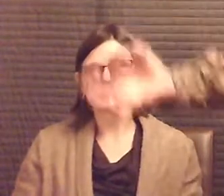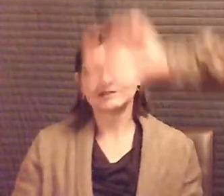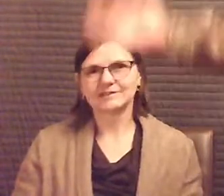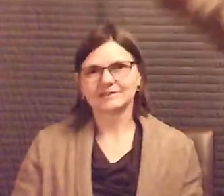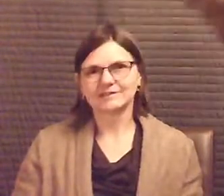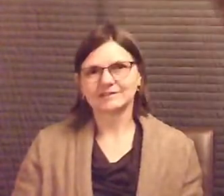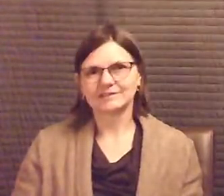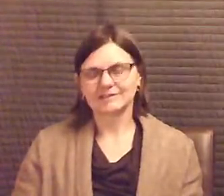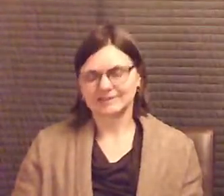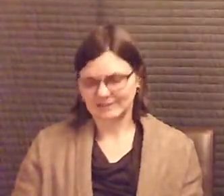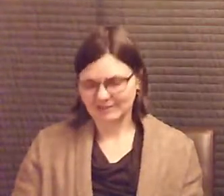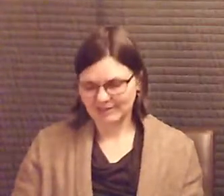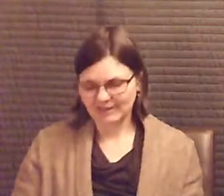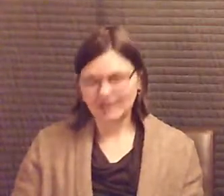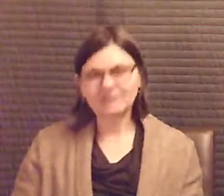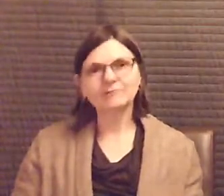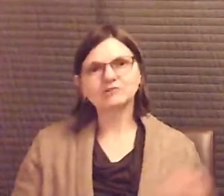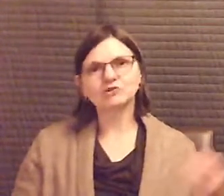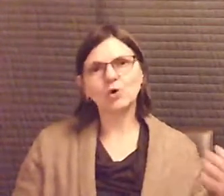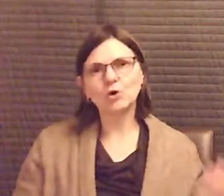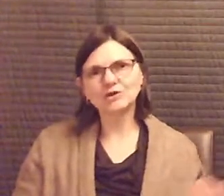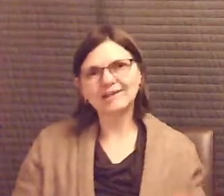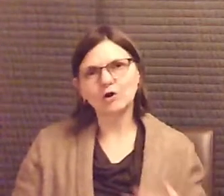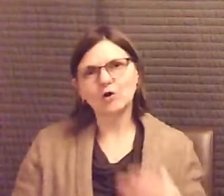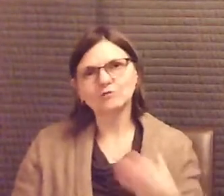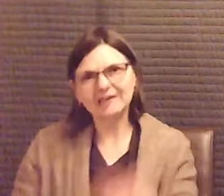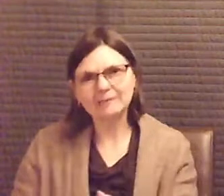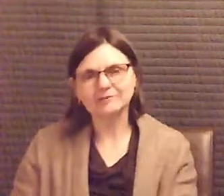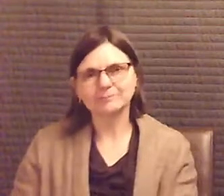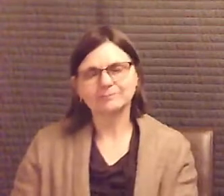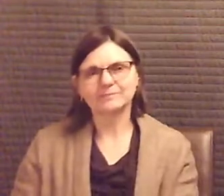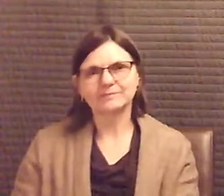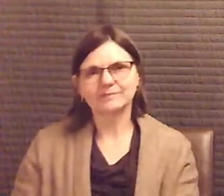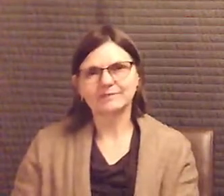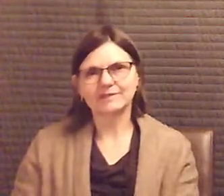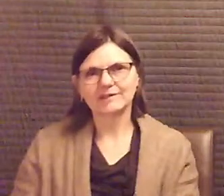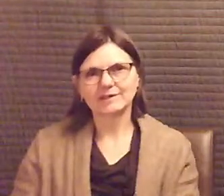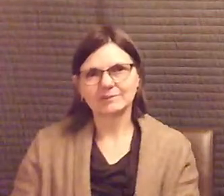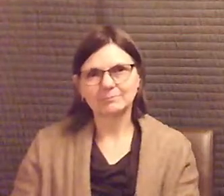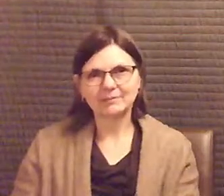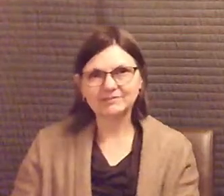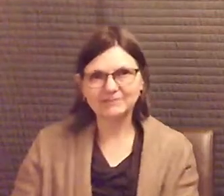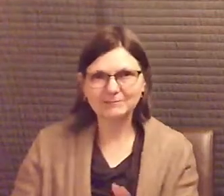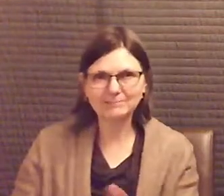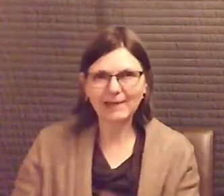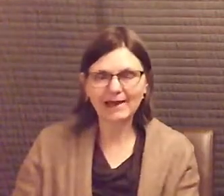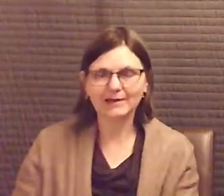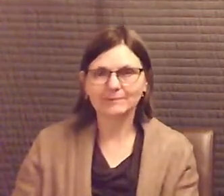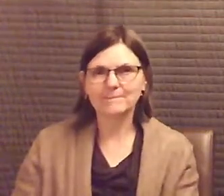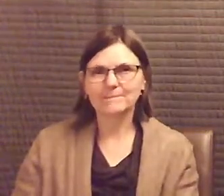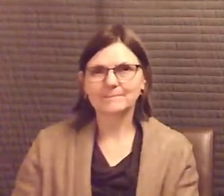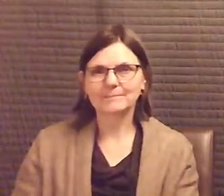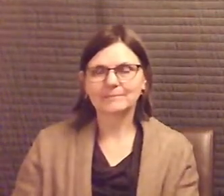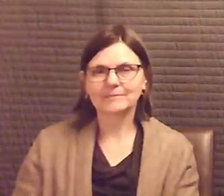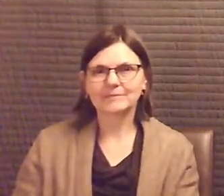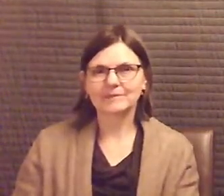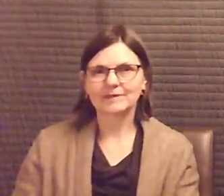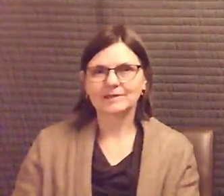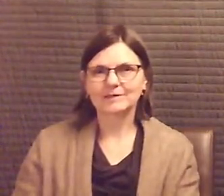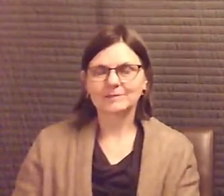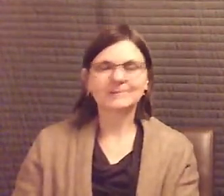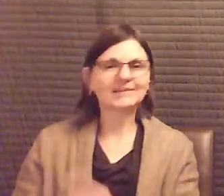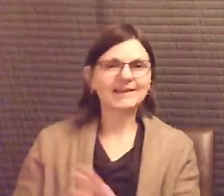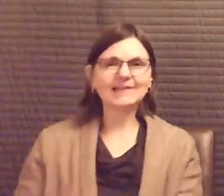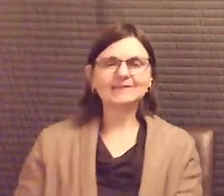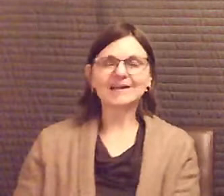just eat je hij kwam met zijn oordeel over egypte met zien zagen we zien